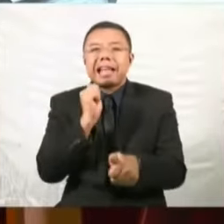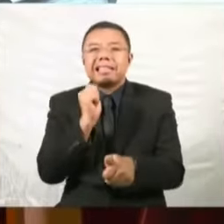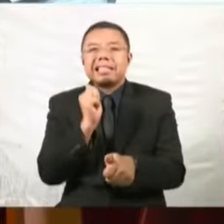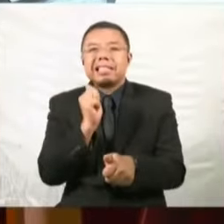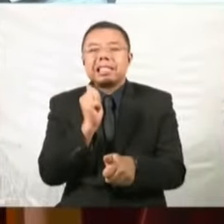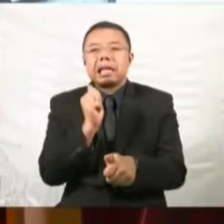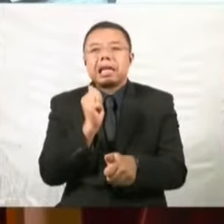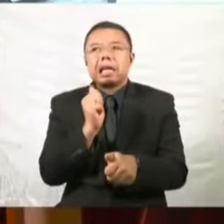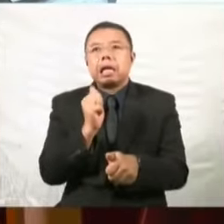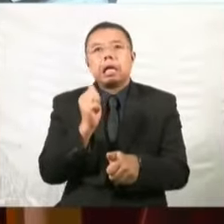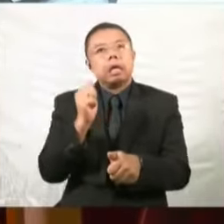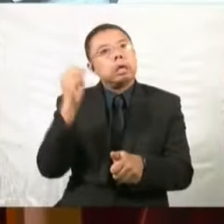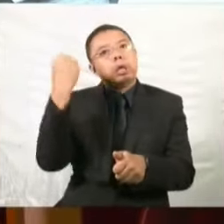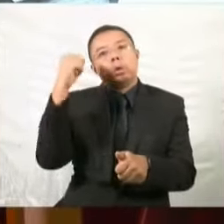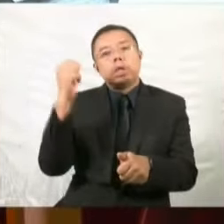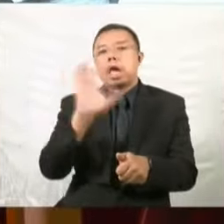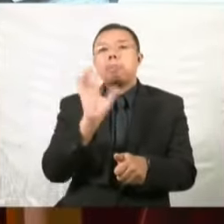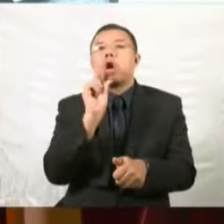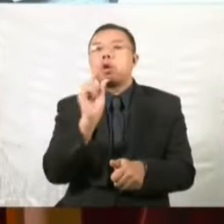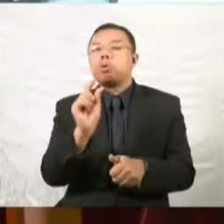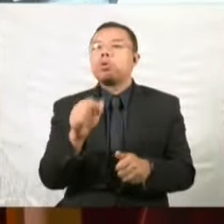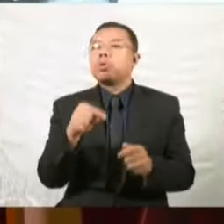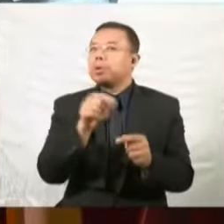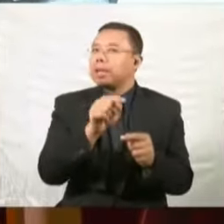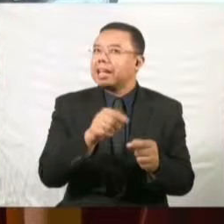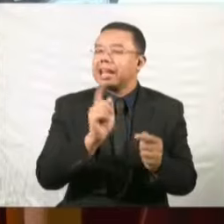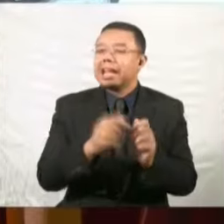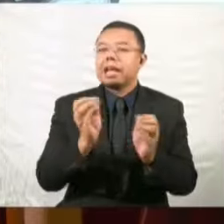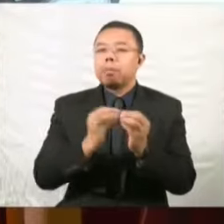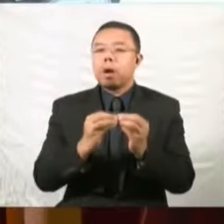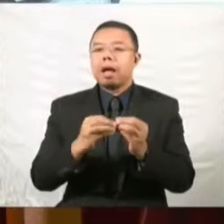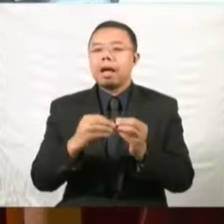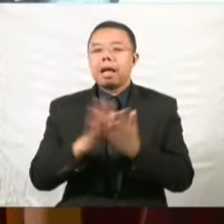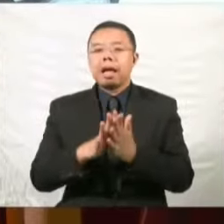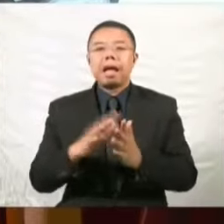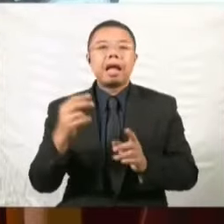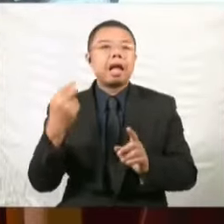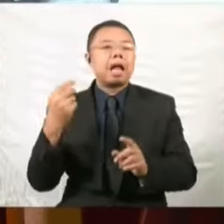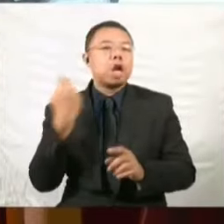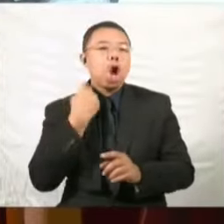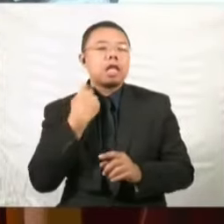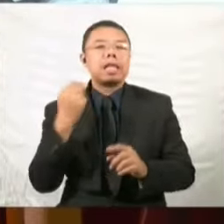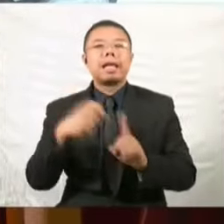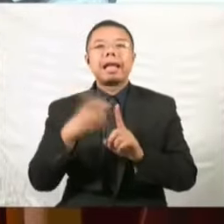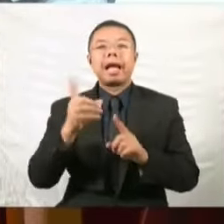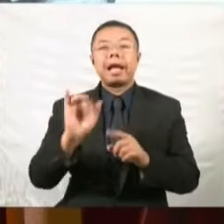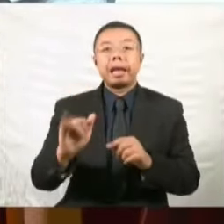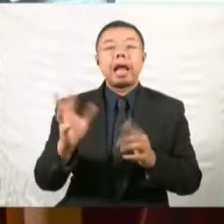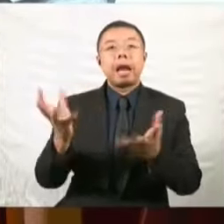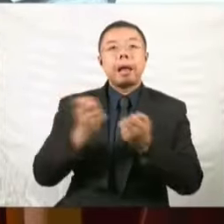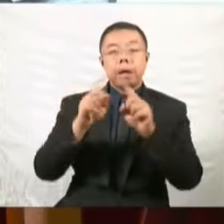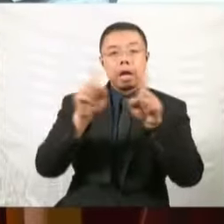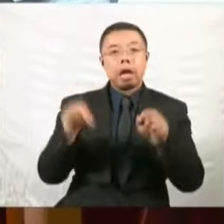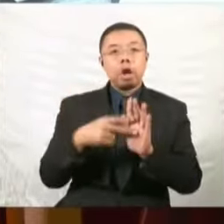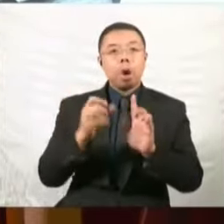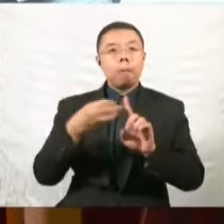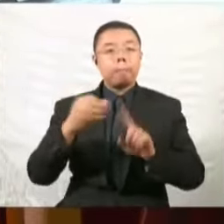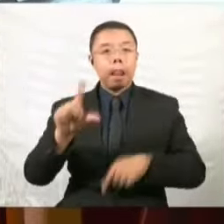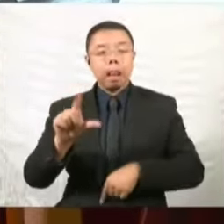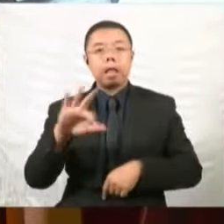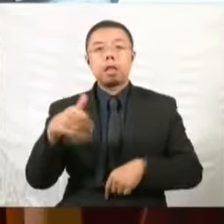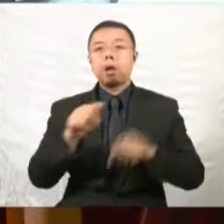sangat Sumir dan tidak dipertentukkan Untuk itu itu adalah ciptaan Dr Kerry Mulis yang mendapatkan setiala Nobel tahun